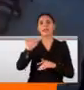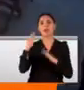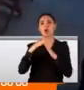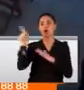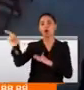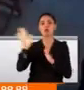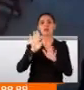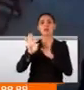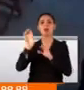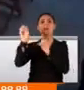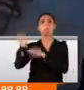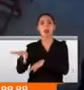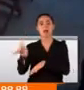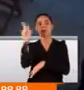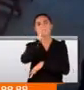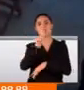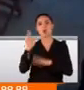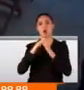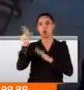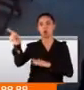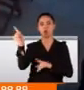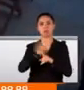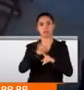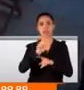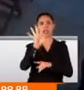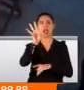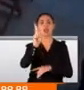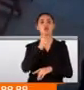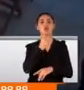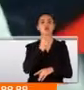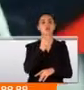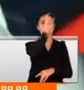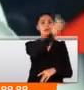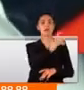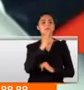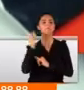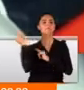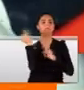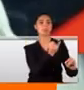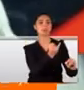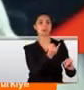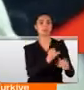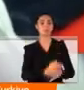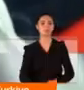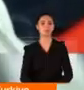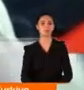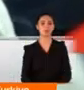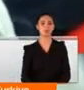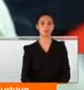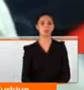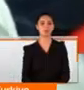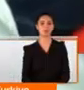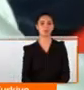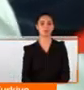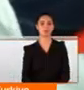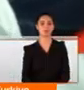dokunmamıştı. İddia o ki duruma öfkelenen komşu 54 yaşındaki kadına tepki gösterdi. Orayı süpürdüğünde bizim kapının önünü bıraktın